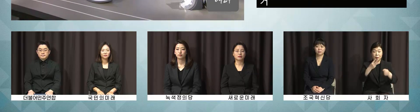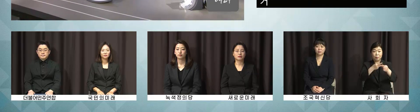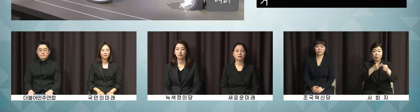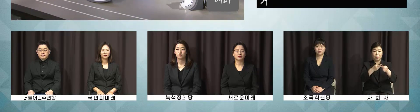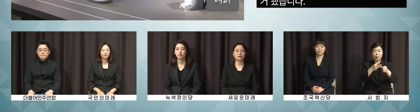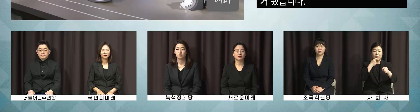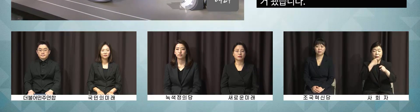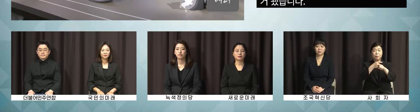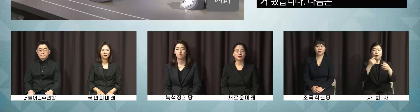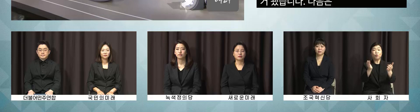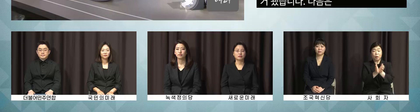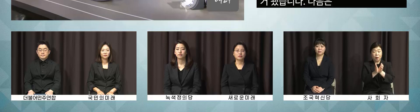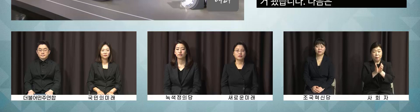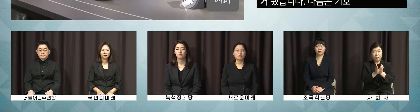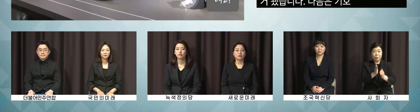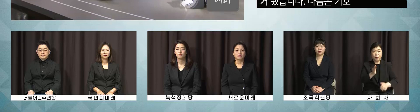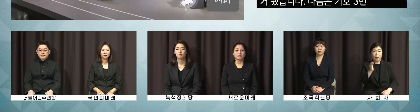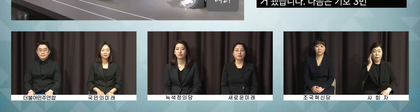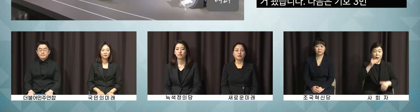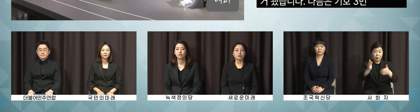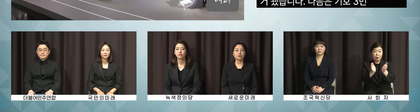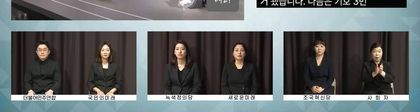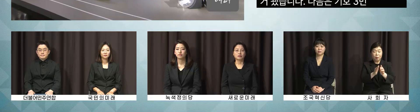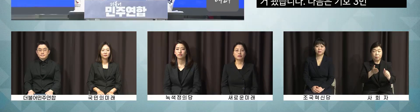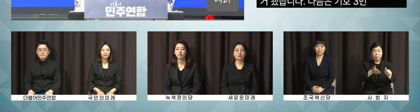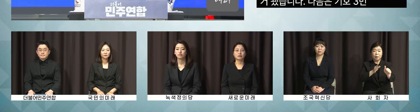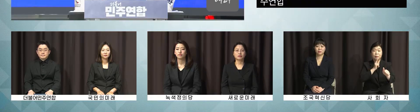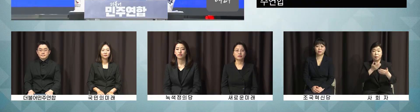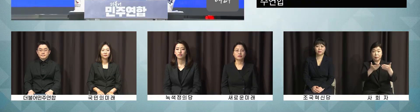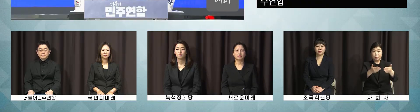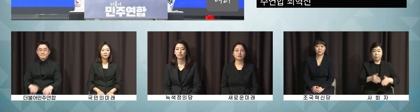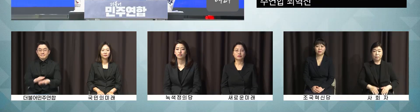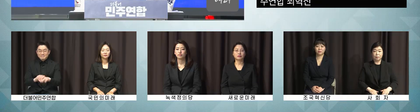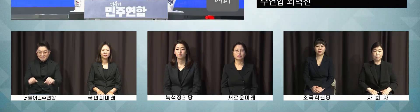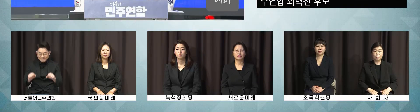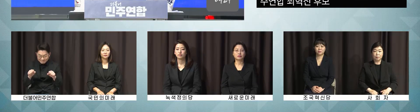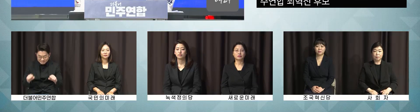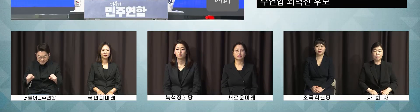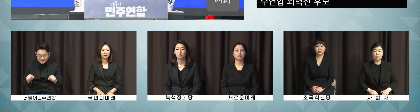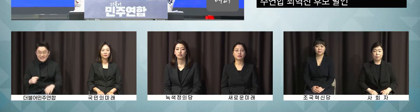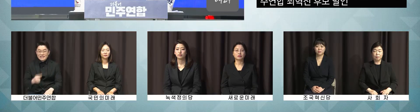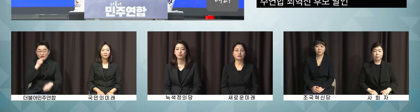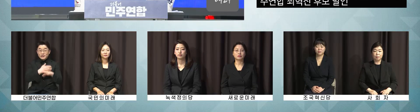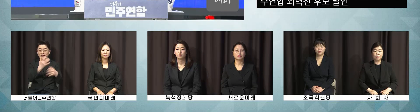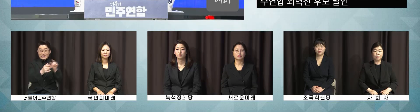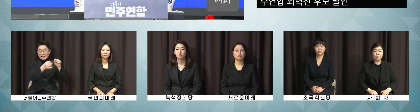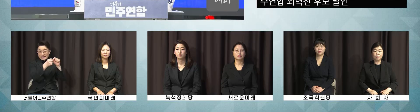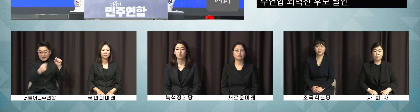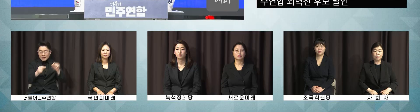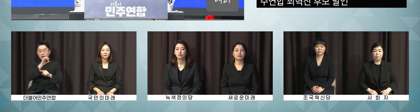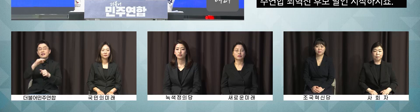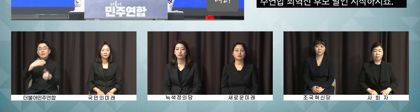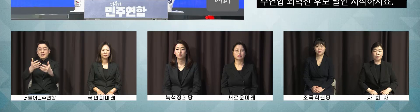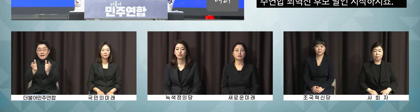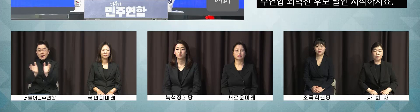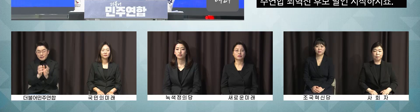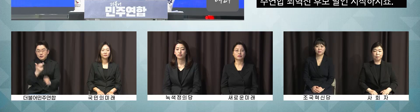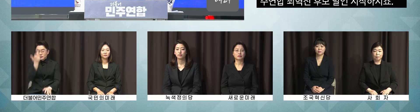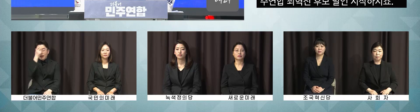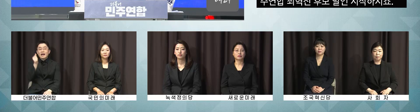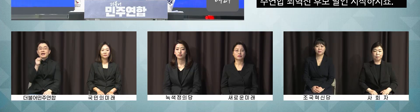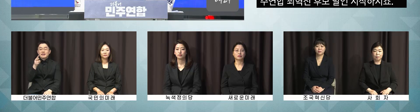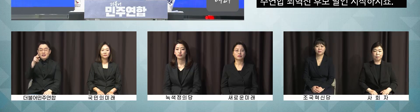3번 더불어민주연합 최혁진 후보 발언 시작하시죠. 안녕하십니까. 더불어민주연합 비례대표 후보